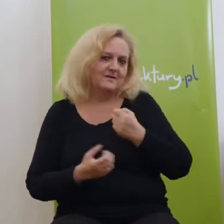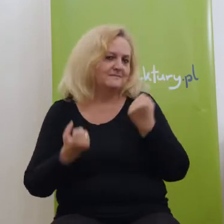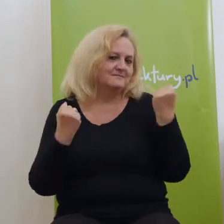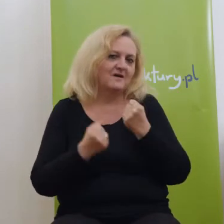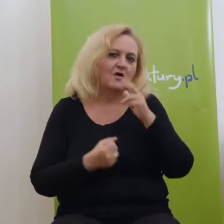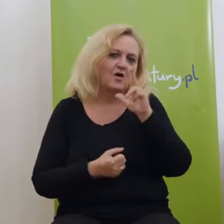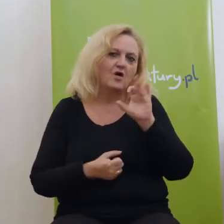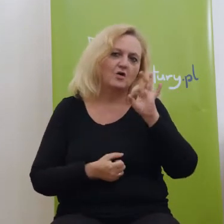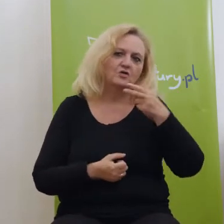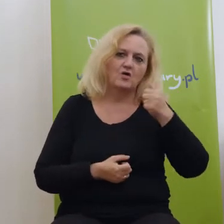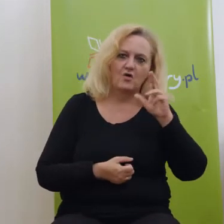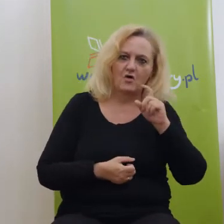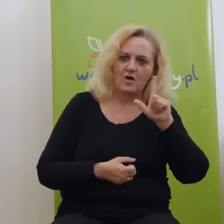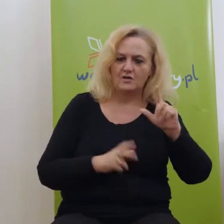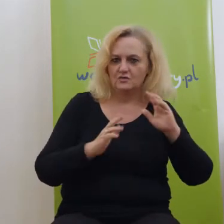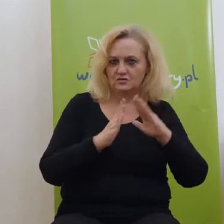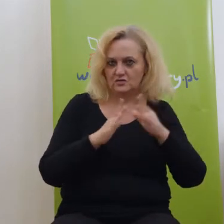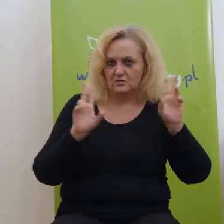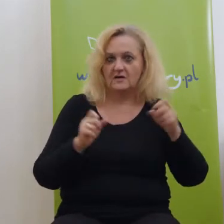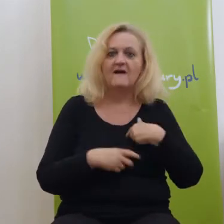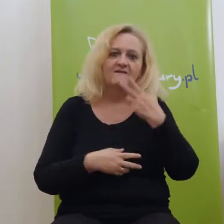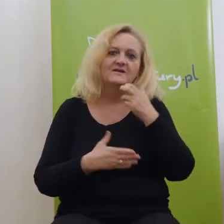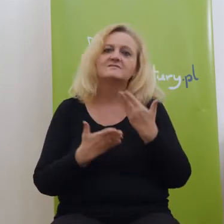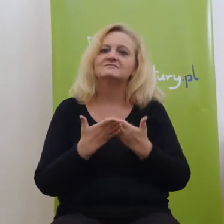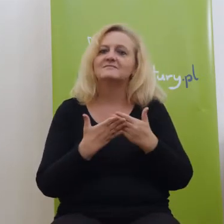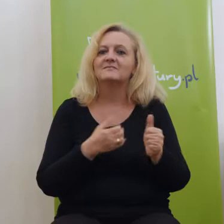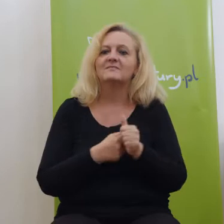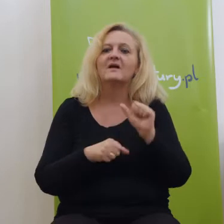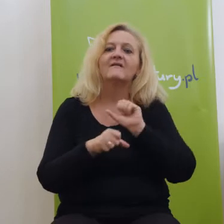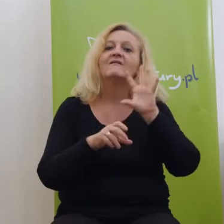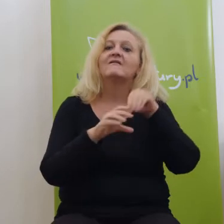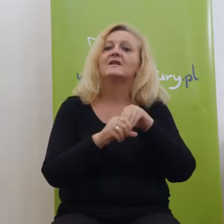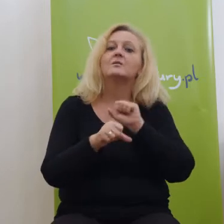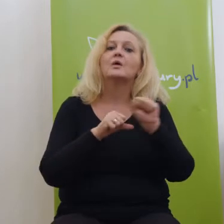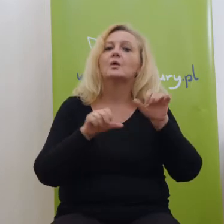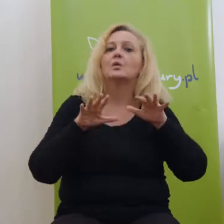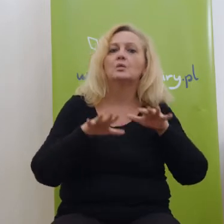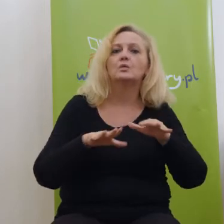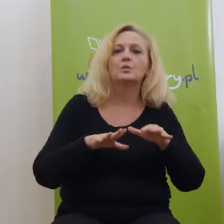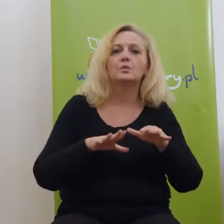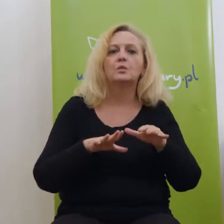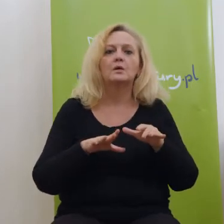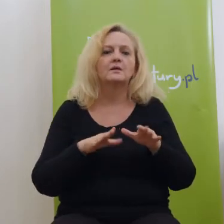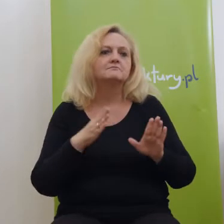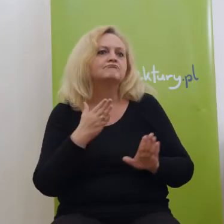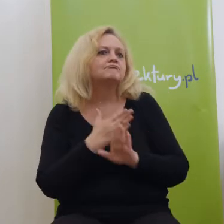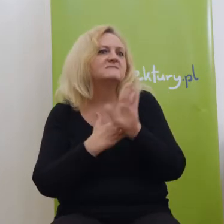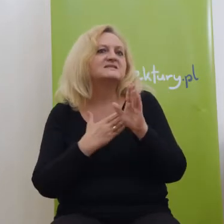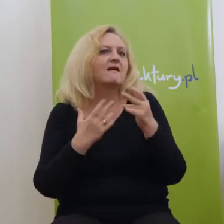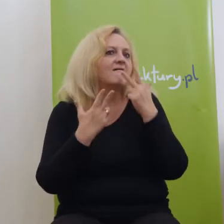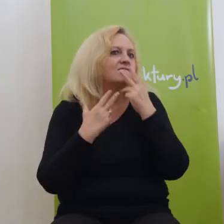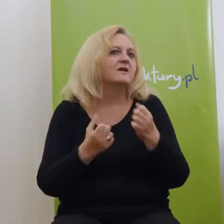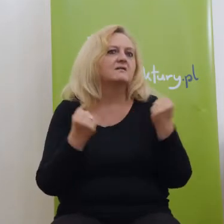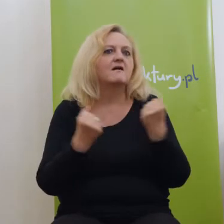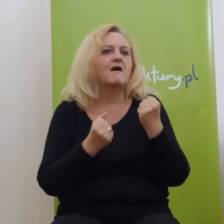w Konkolu. Widać być może dlatego, że jest też w nim bardzo dużo wyrazistych scen i bardzo